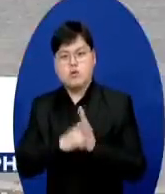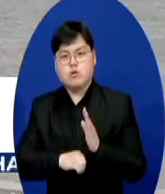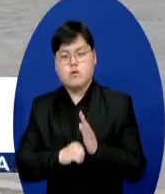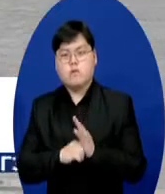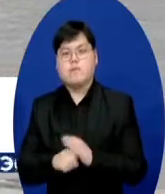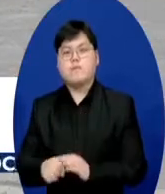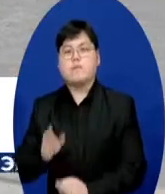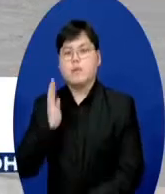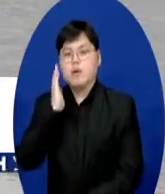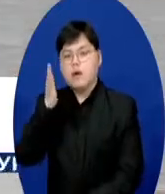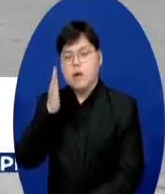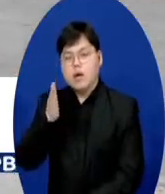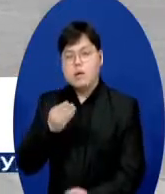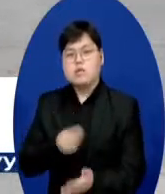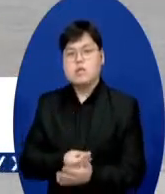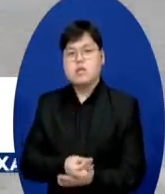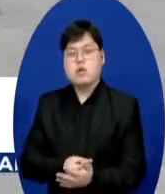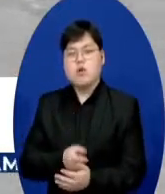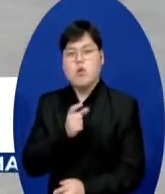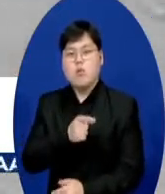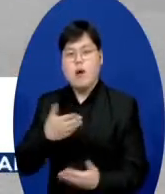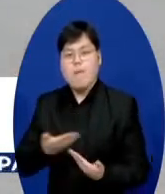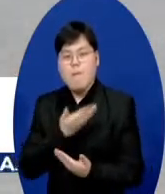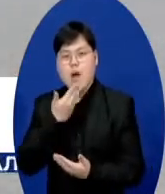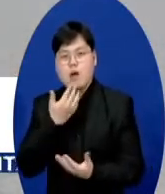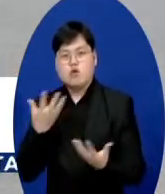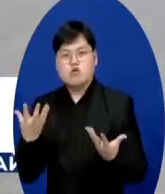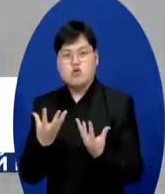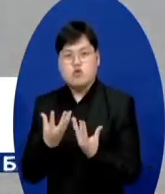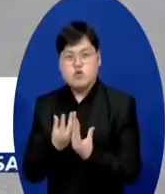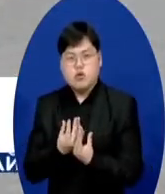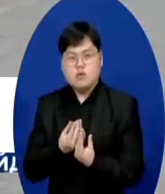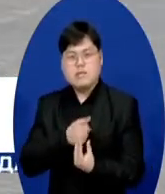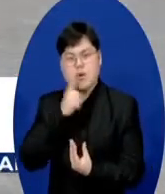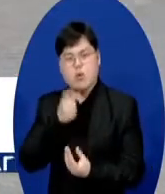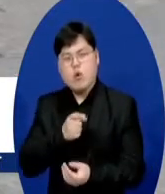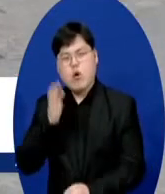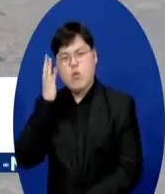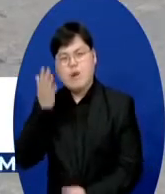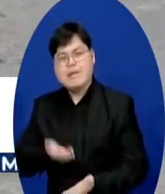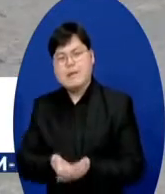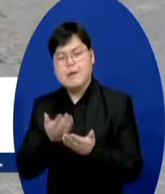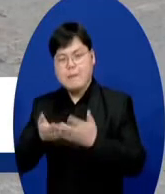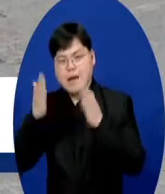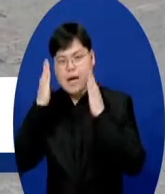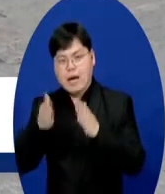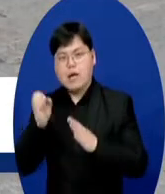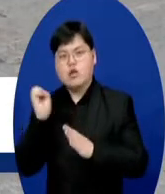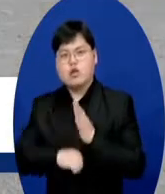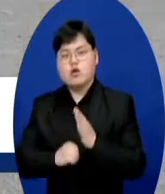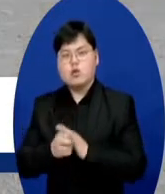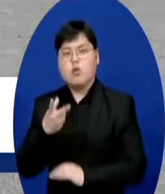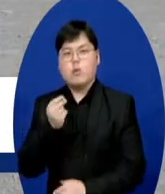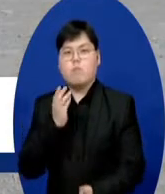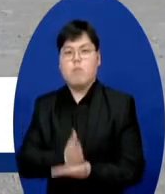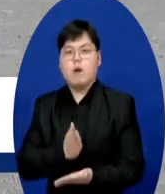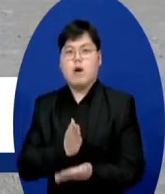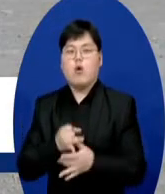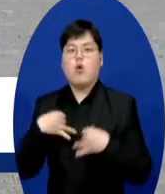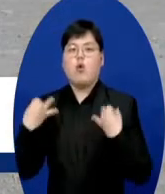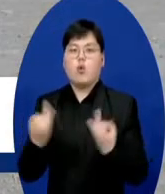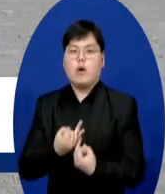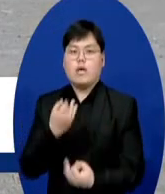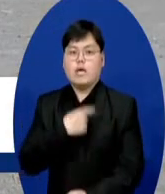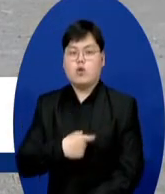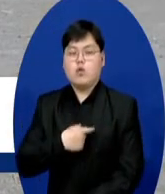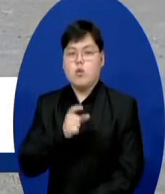уу. Цаашид эзэнгүйдэж байгаа сум орон нутгад ажиллах залуусыг бодлогоор дэмжиж анхаарал хандуулах шаардлага бий гэдгийг улсын